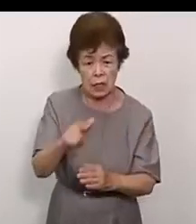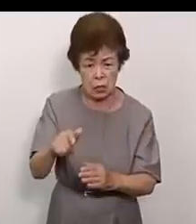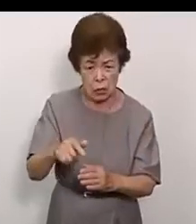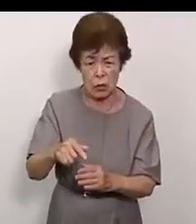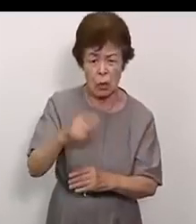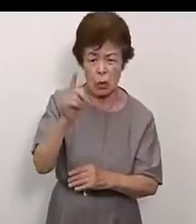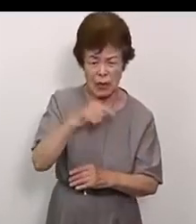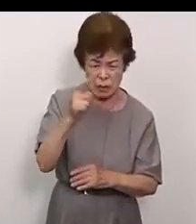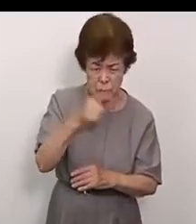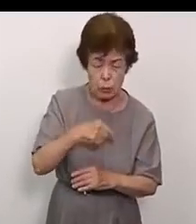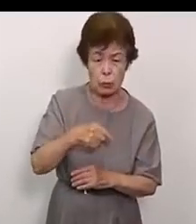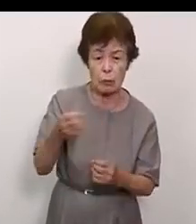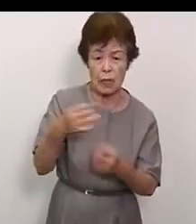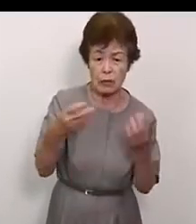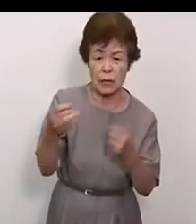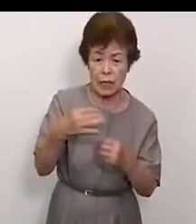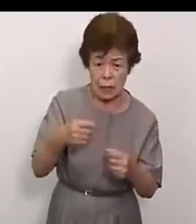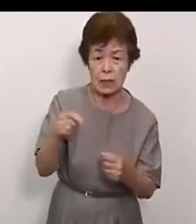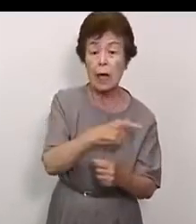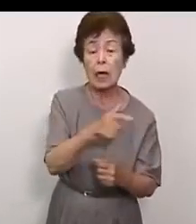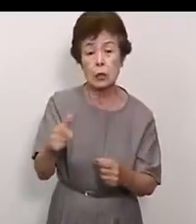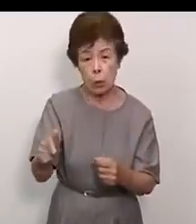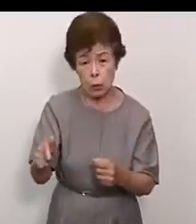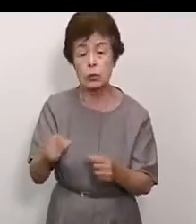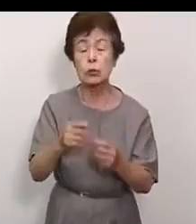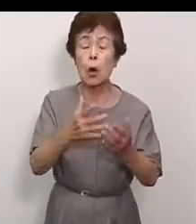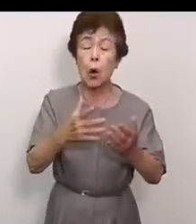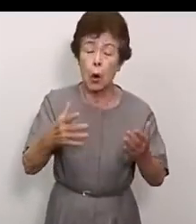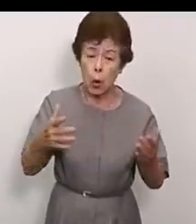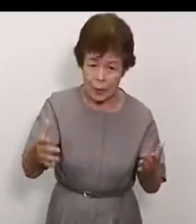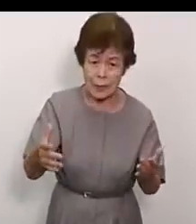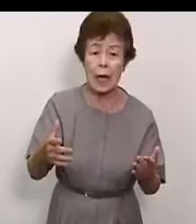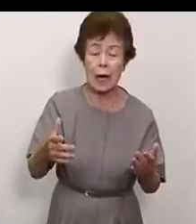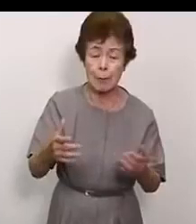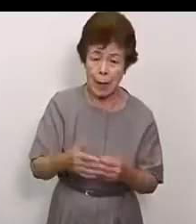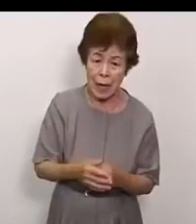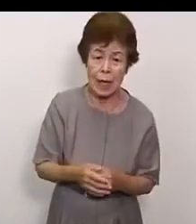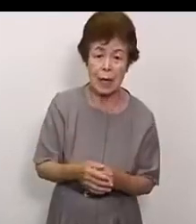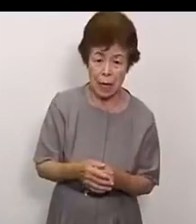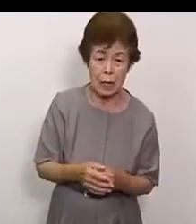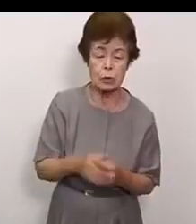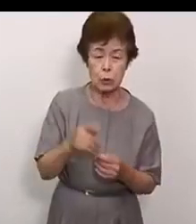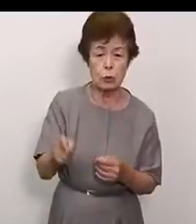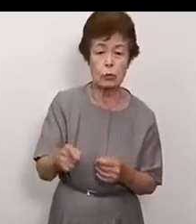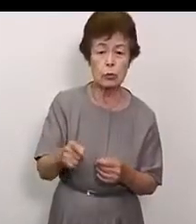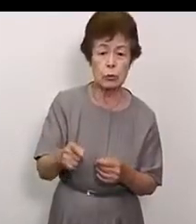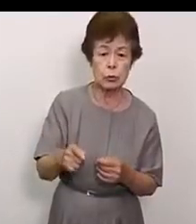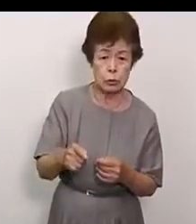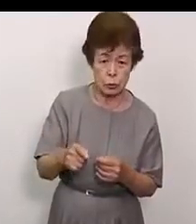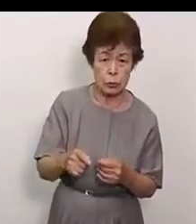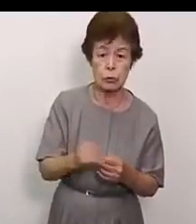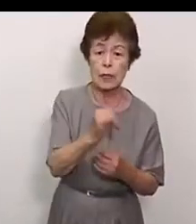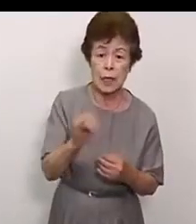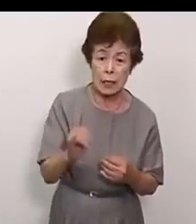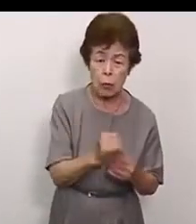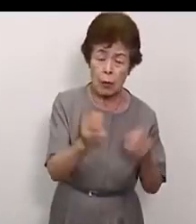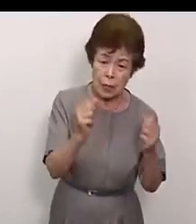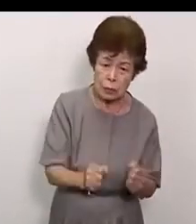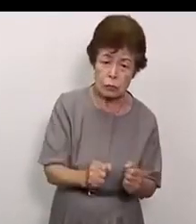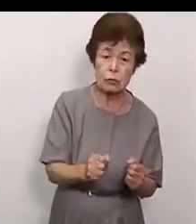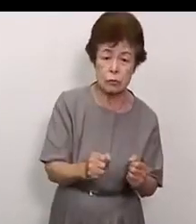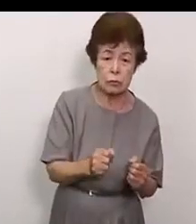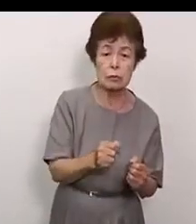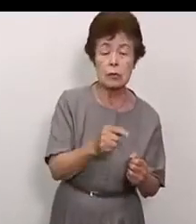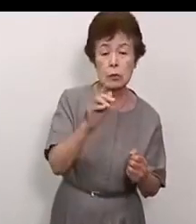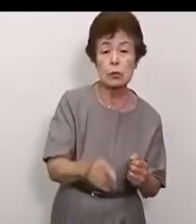も、うん、ありますのでね、東京には非常にそういう大きな、まあ、いわば繁華街があって、うん、まあ、人たちがですねそこで搾取されているという現実